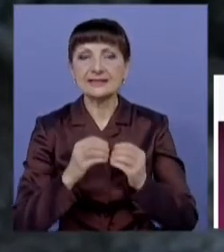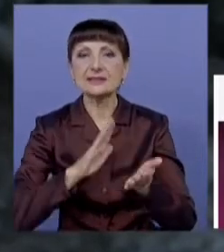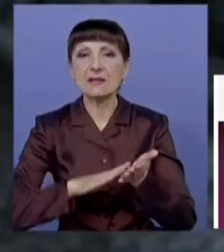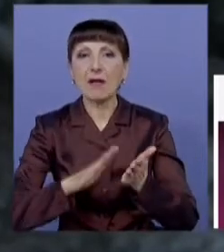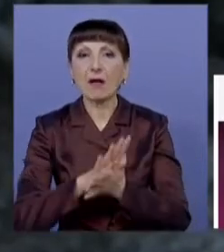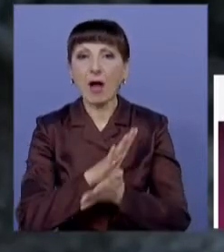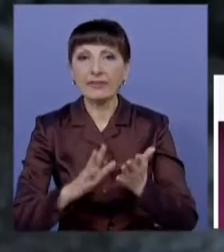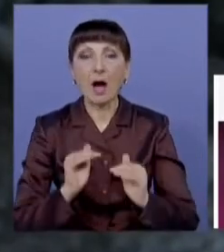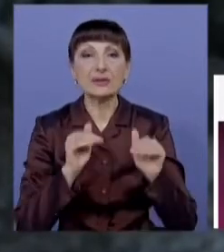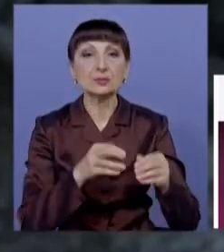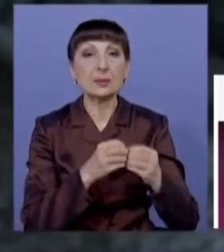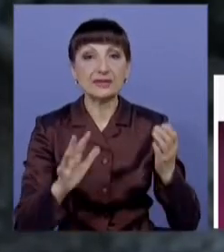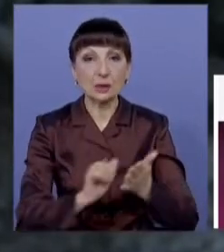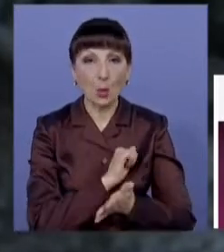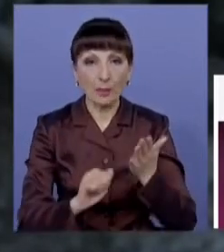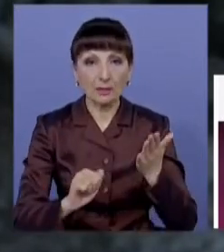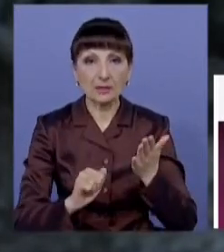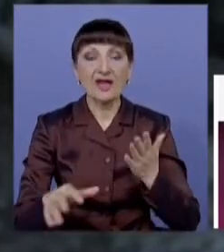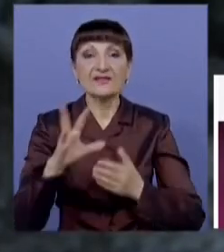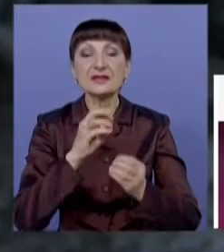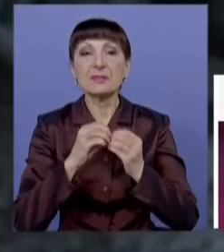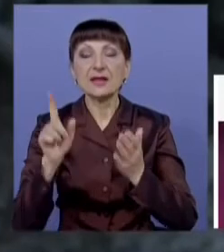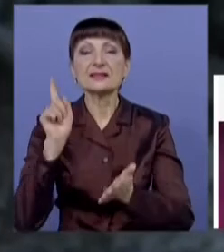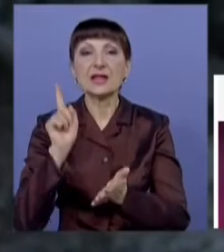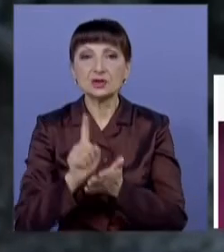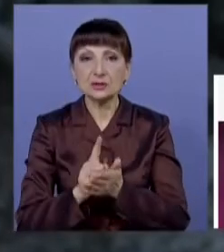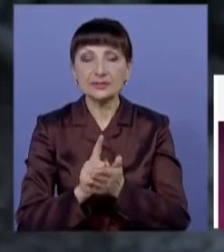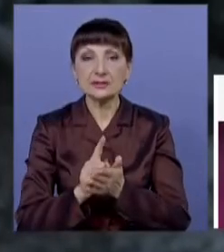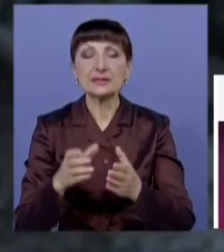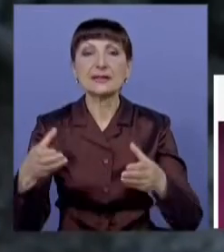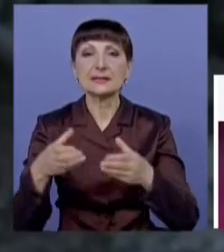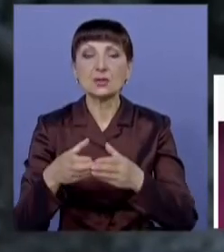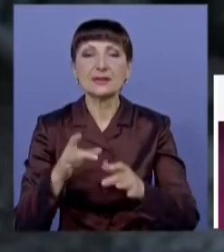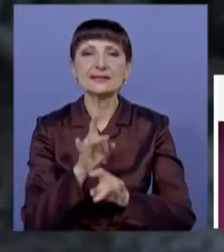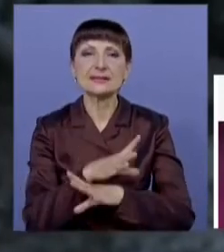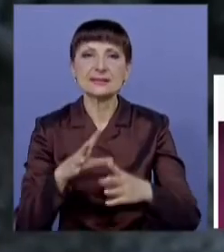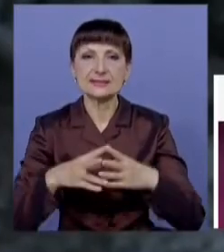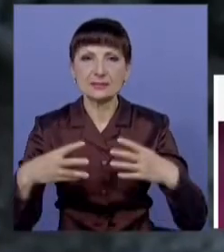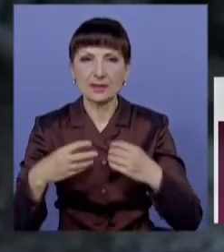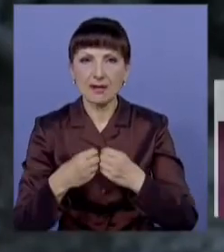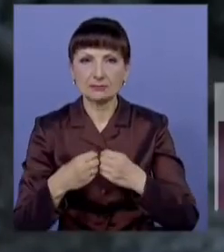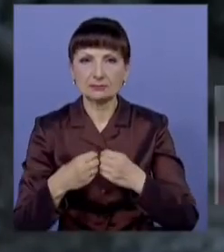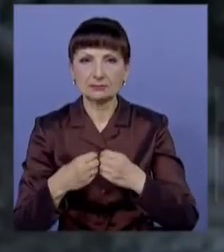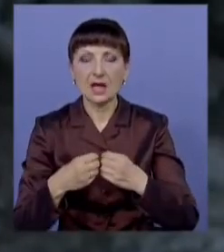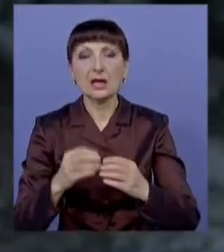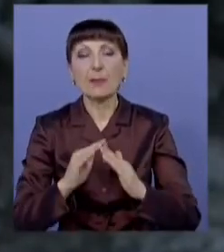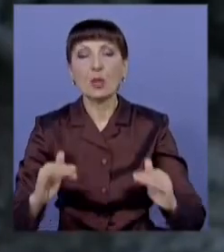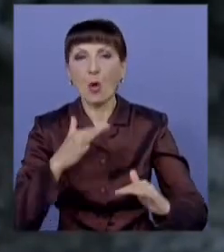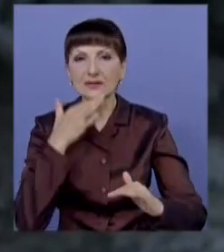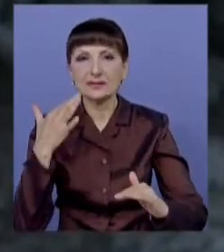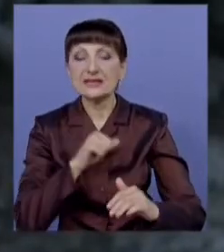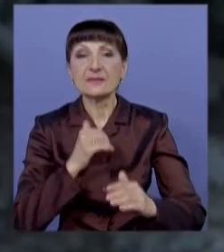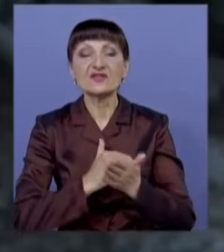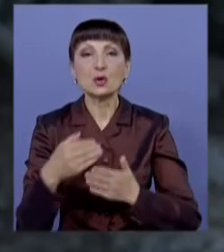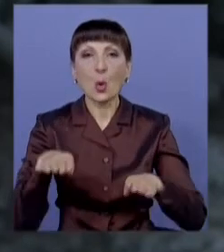а поступило 15 документов, и все они 15 должны быть именно из категории малообеспеченных многодетных семей. То есть самый высокий уровень,